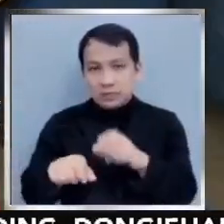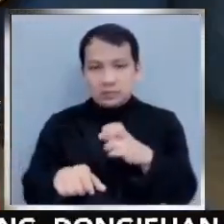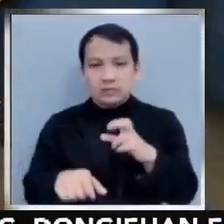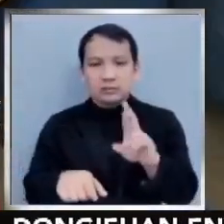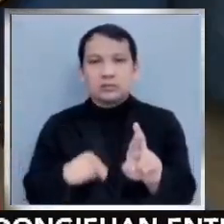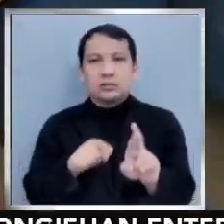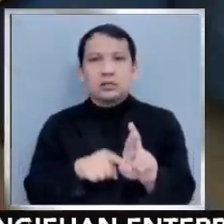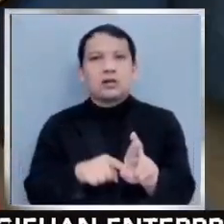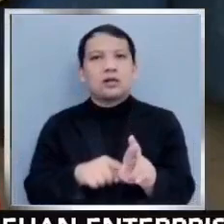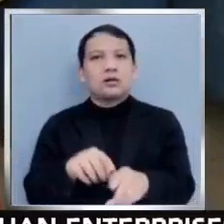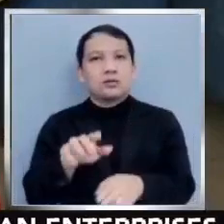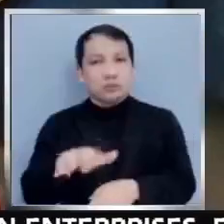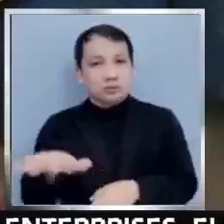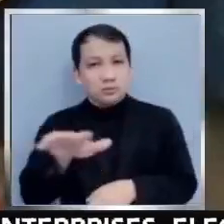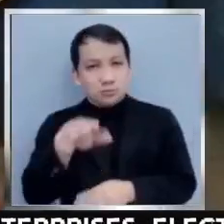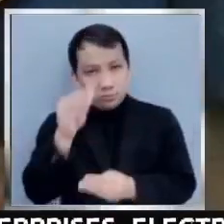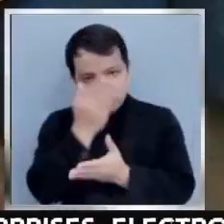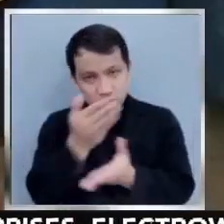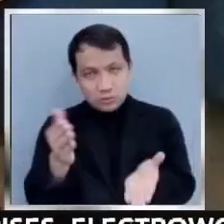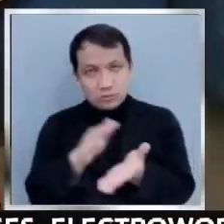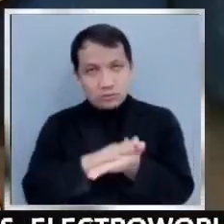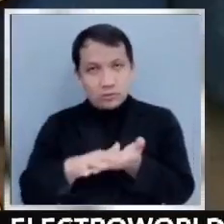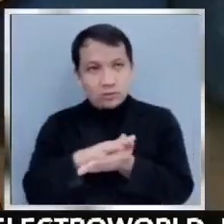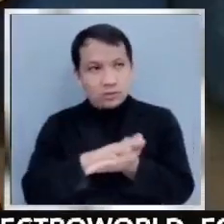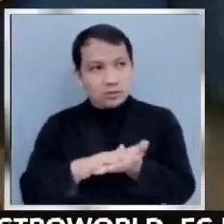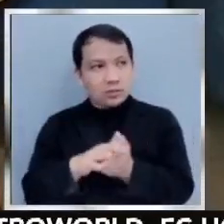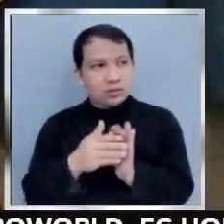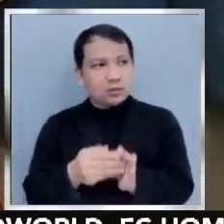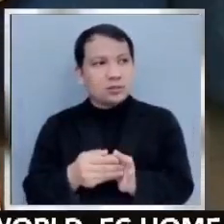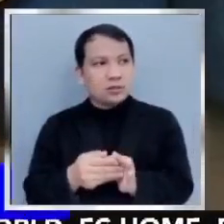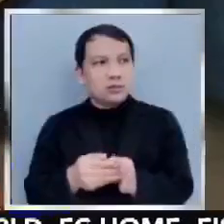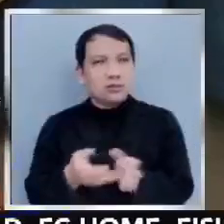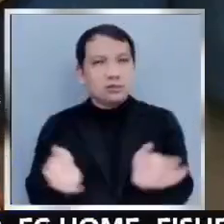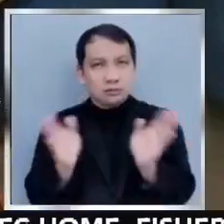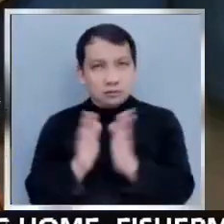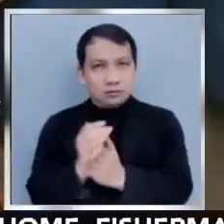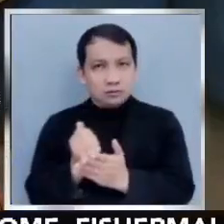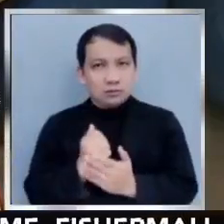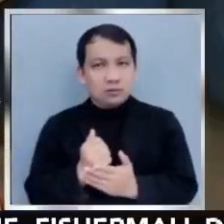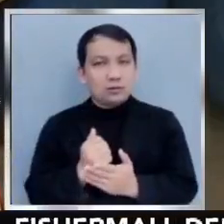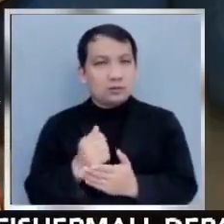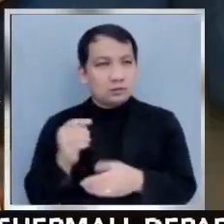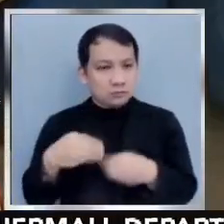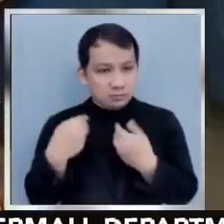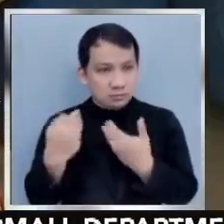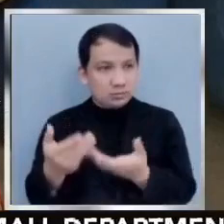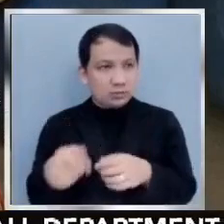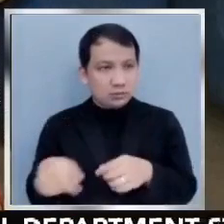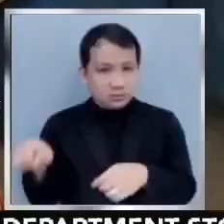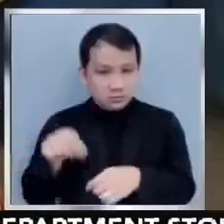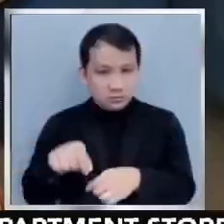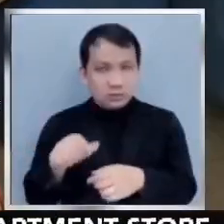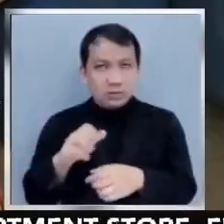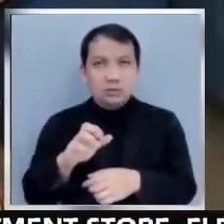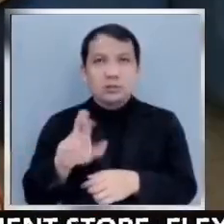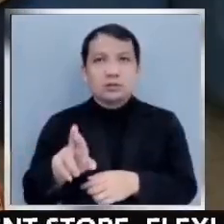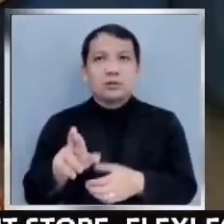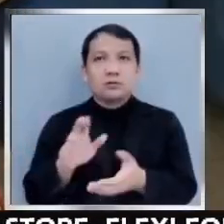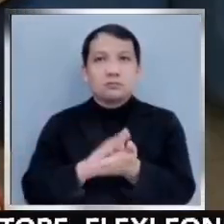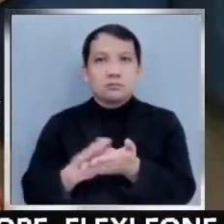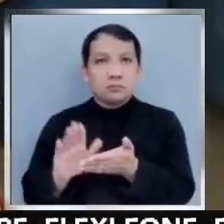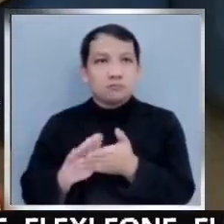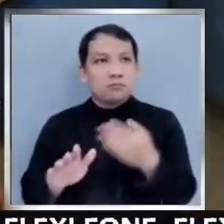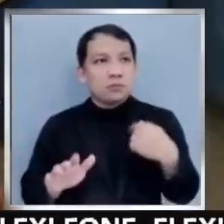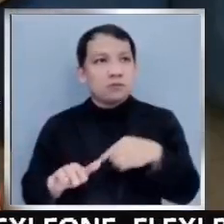mga pinagugasan, niipon namin para pwede pambisa, pambuhos sa CR o panlinis sa sahig